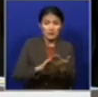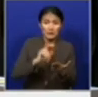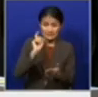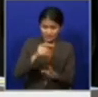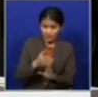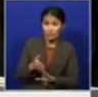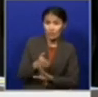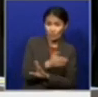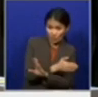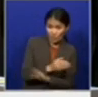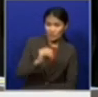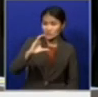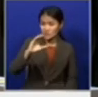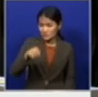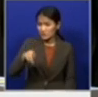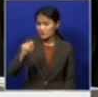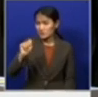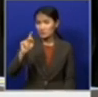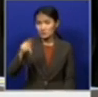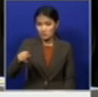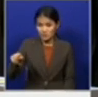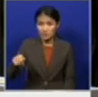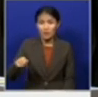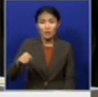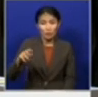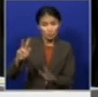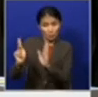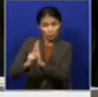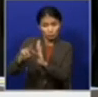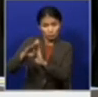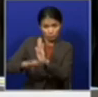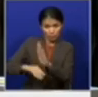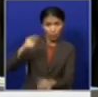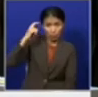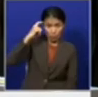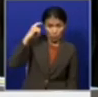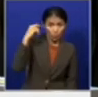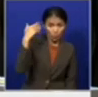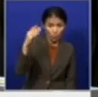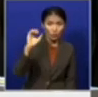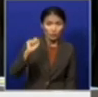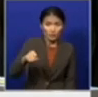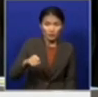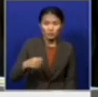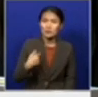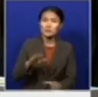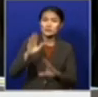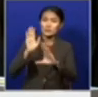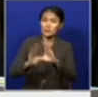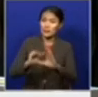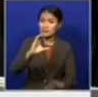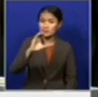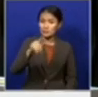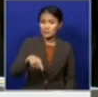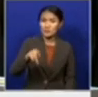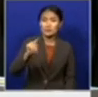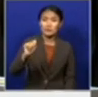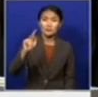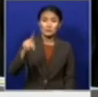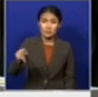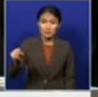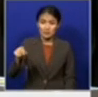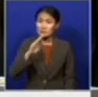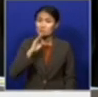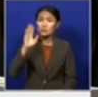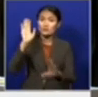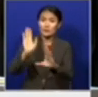ติการเจรจาด้วยข้ออ้างที่ว่าไทยไม่ได้ประโยชน์จึงเป็นเรื่องที่อธิบายได้ยากมากเพราะไท